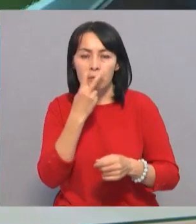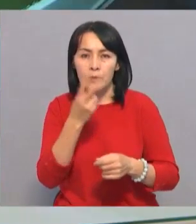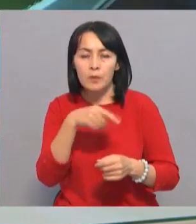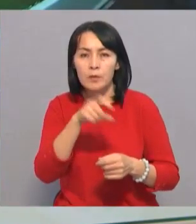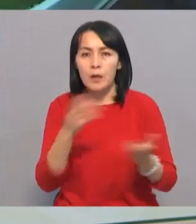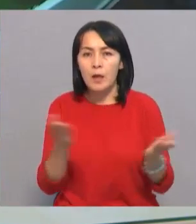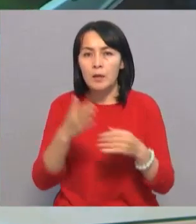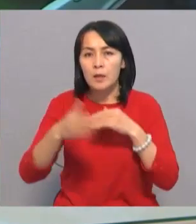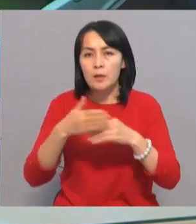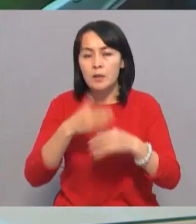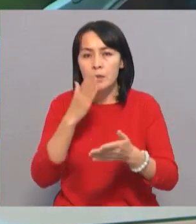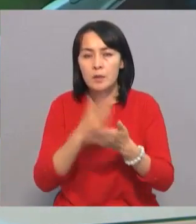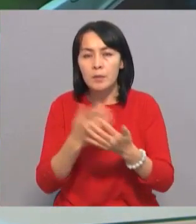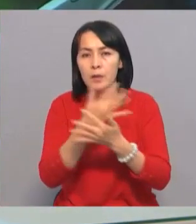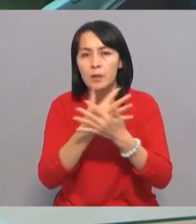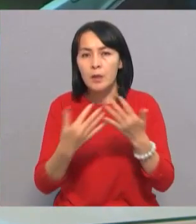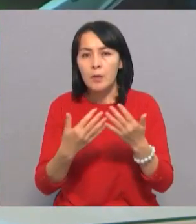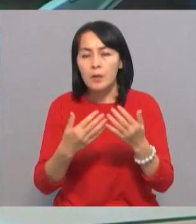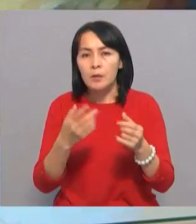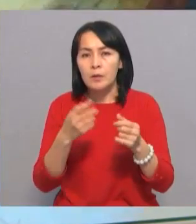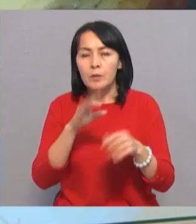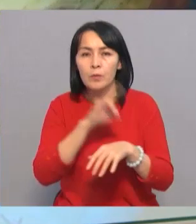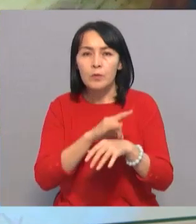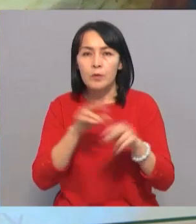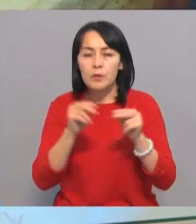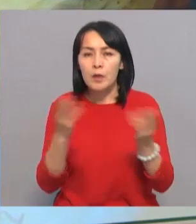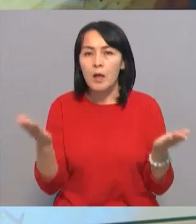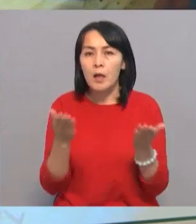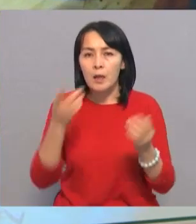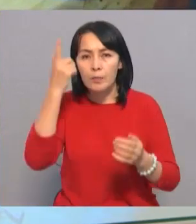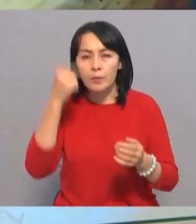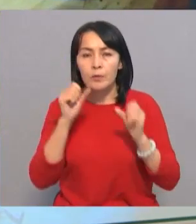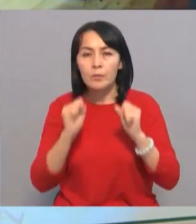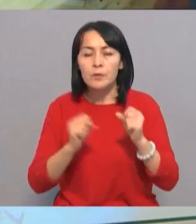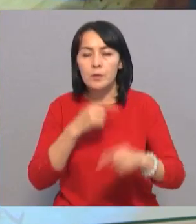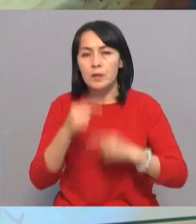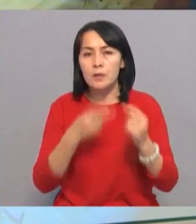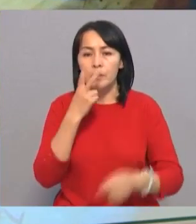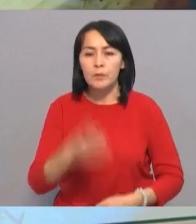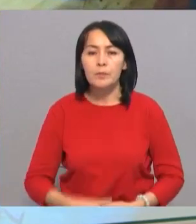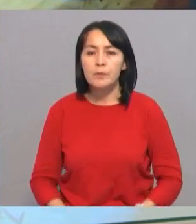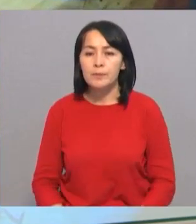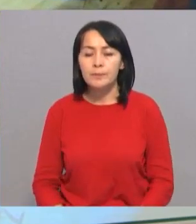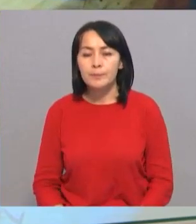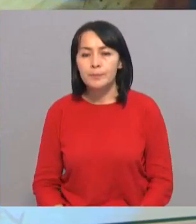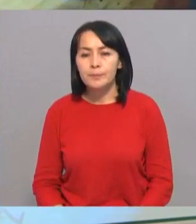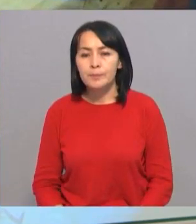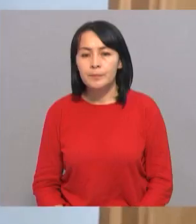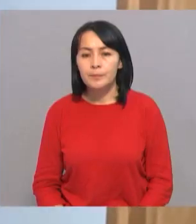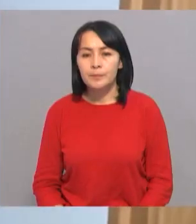қандай жаза қолданылады? Тауардың түп нұсқасымен жалған екен қалай ажыратуға болады? Келесі сюжеттен көреміз.